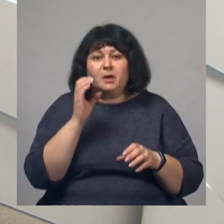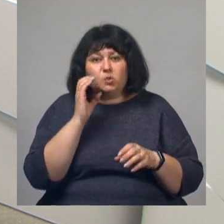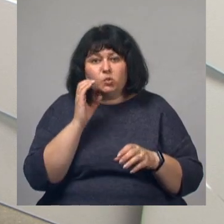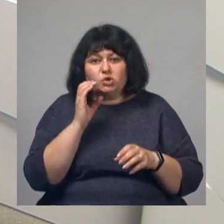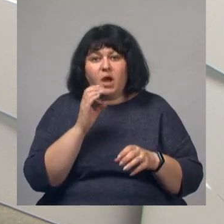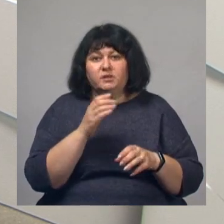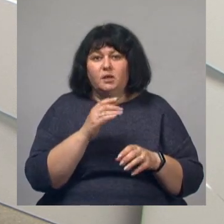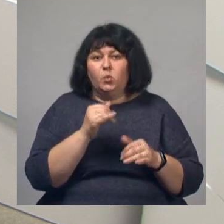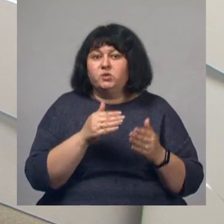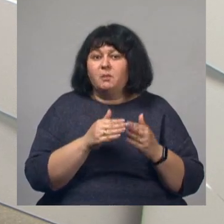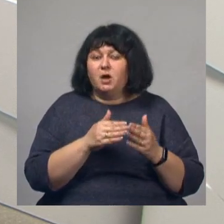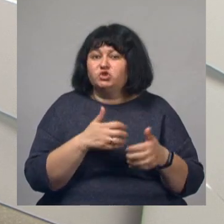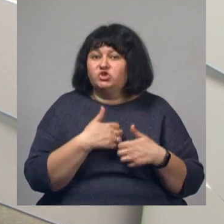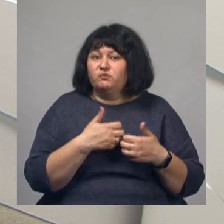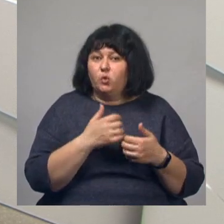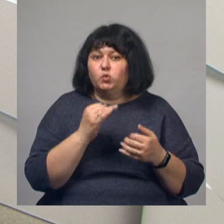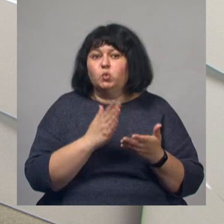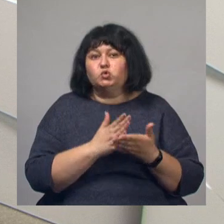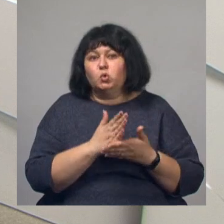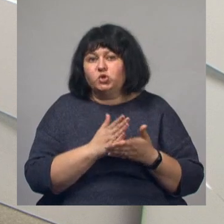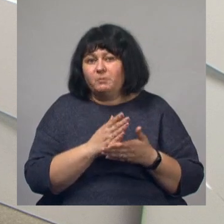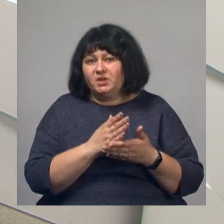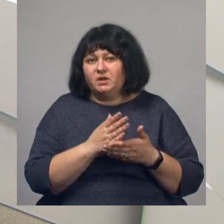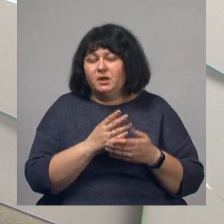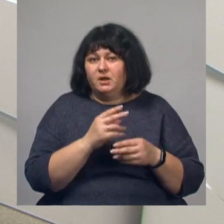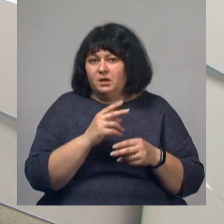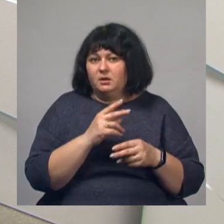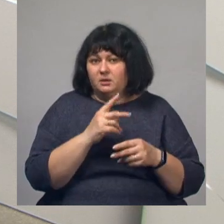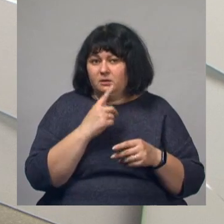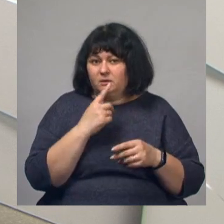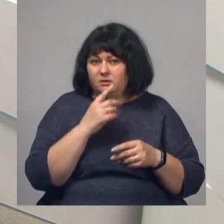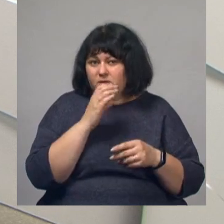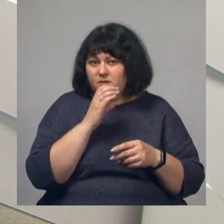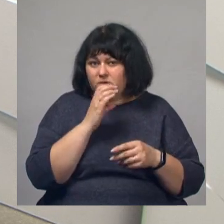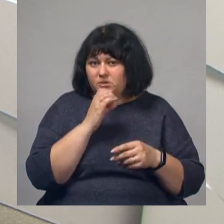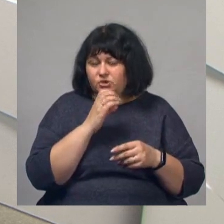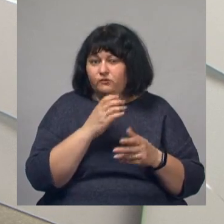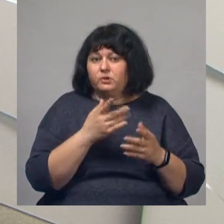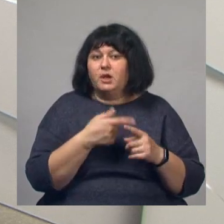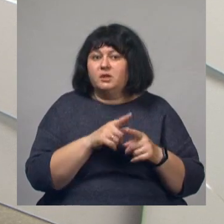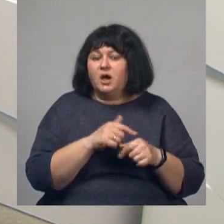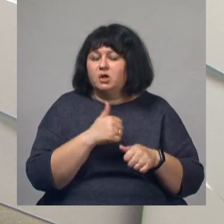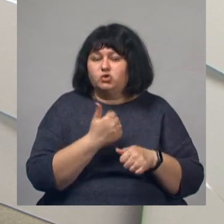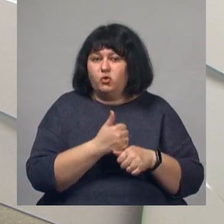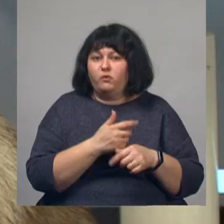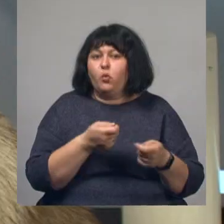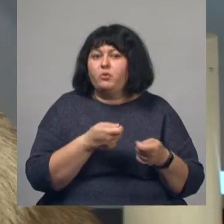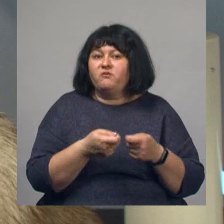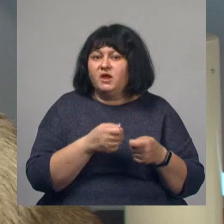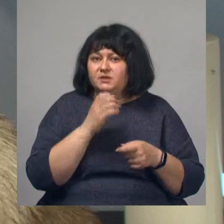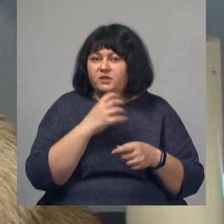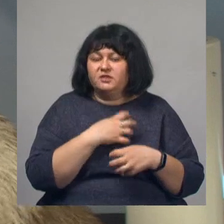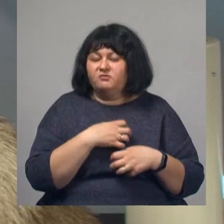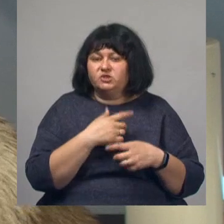у домашних животных, у служебных животных, это основа основ. Mm-hmm. Это управляемость собакой. И неважно, где эта собака